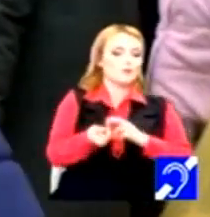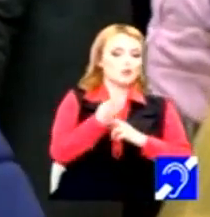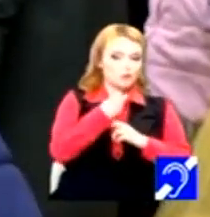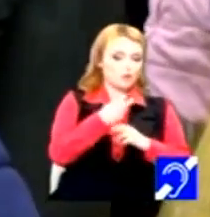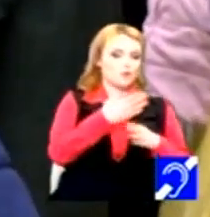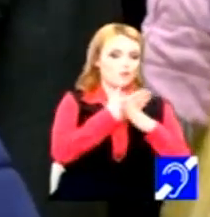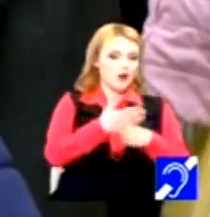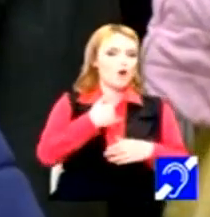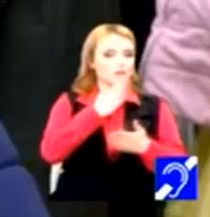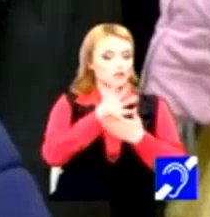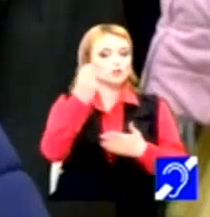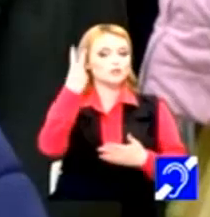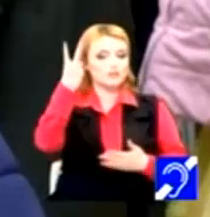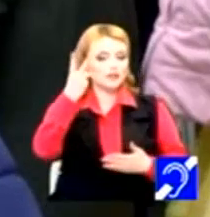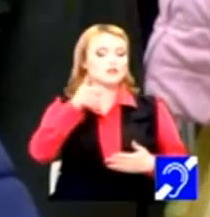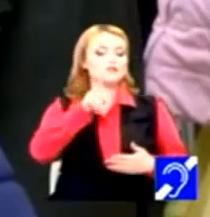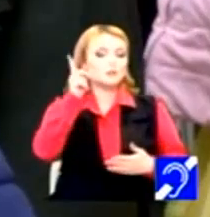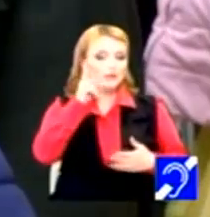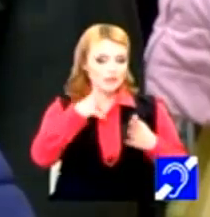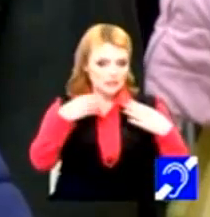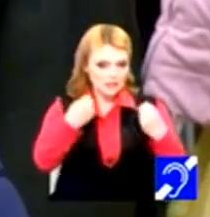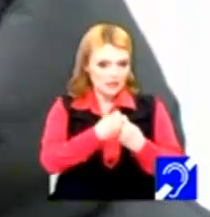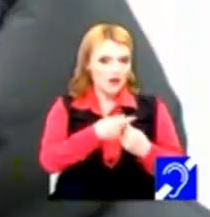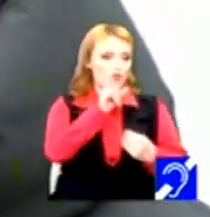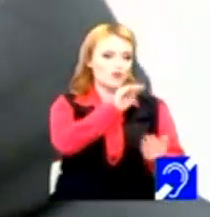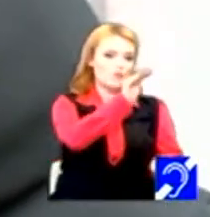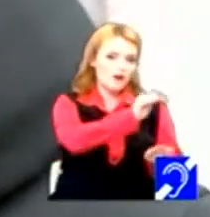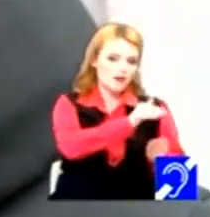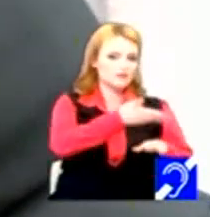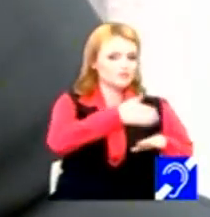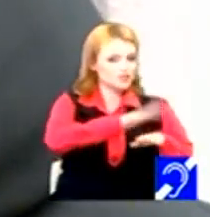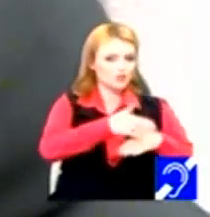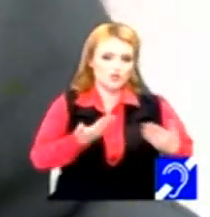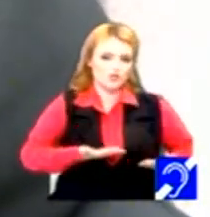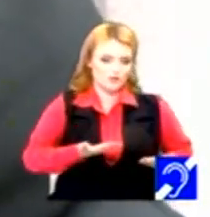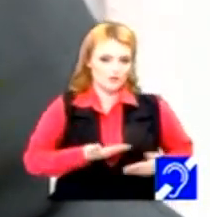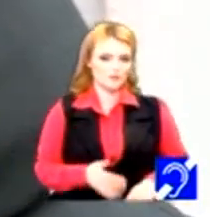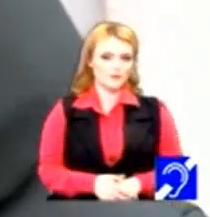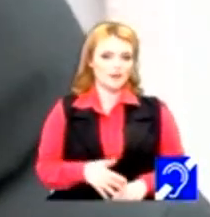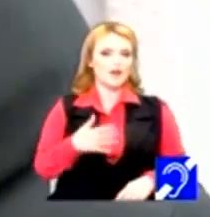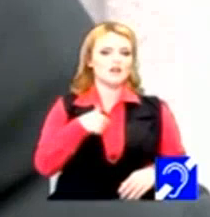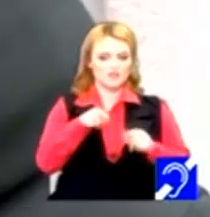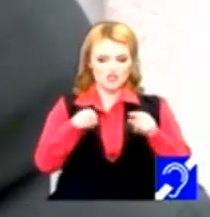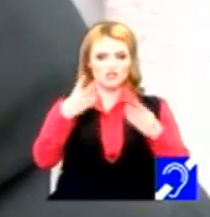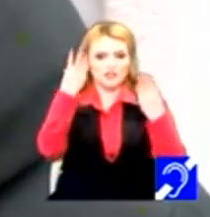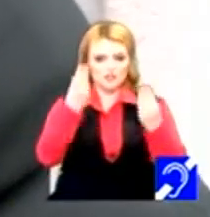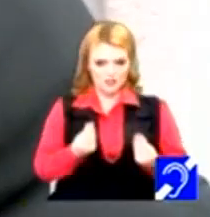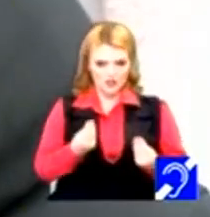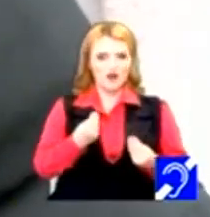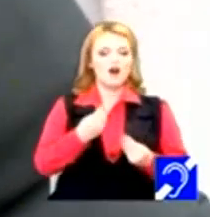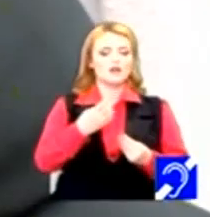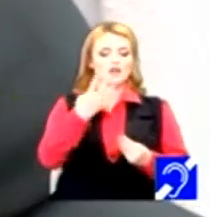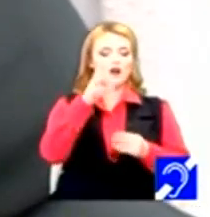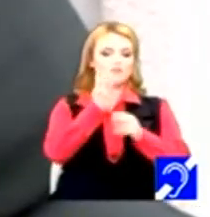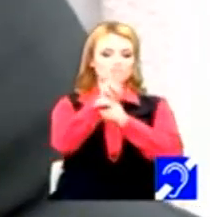cu copii mici. Adică când te duci așa, te primești sufletește. Eu într-o zi reușesc să ajung la 4 bătrâni. Eu mă simt